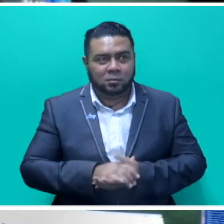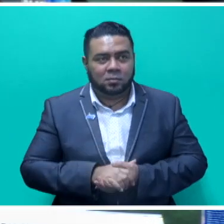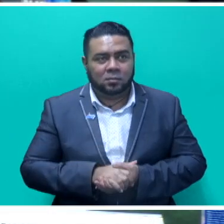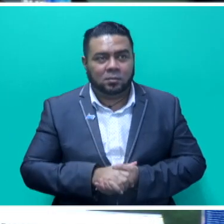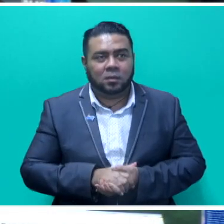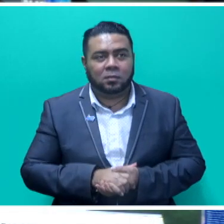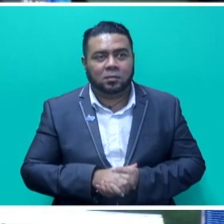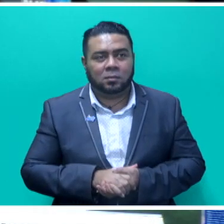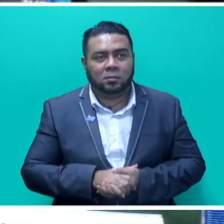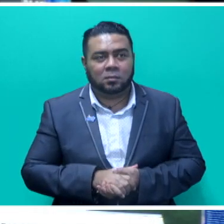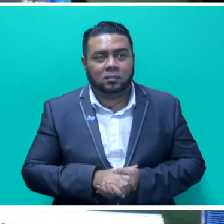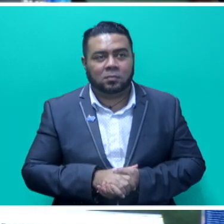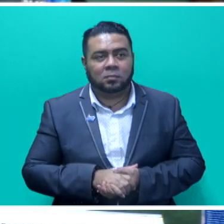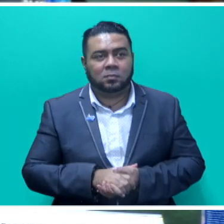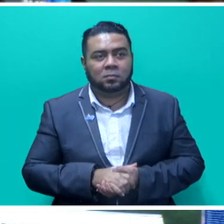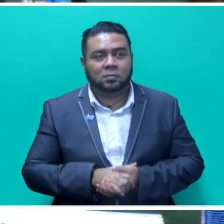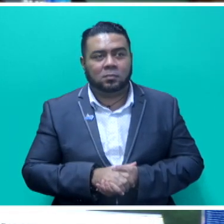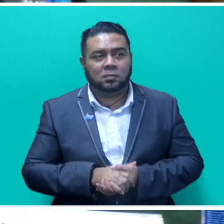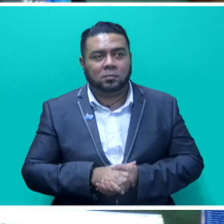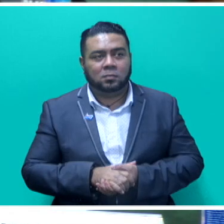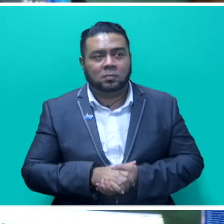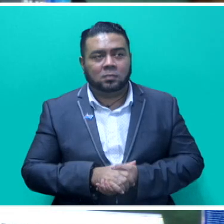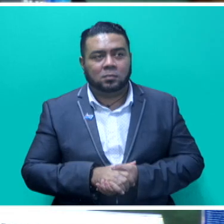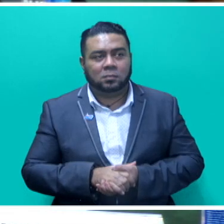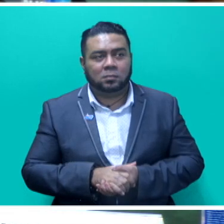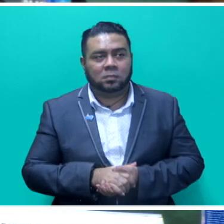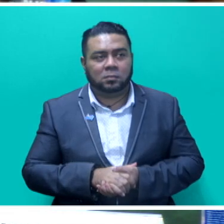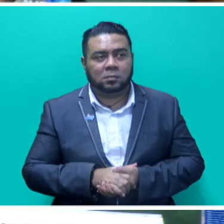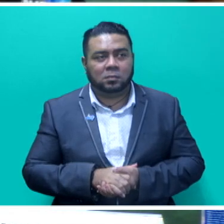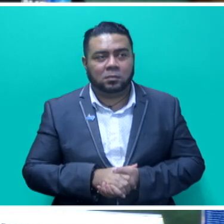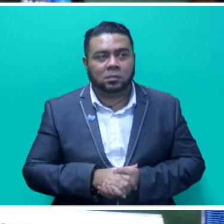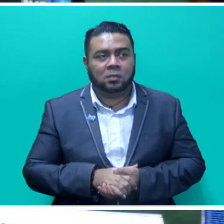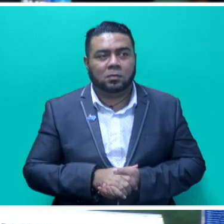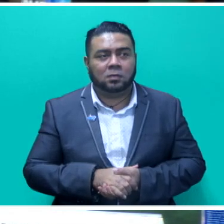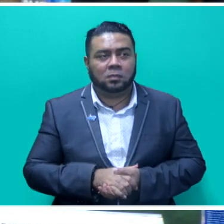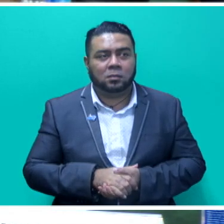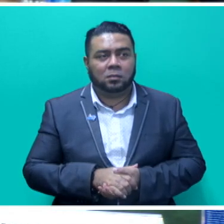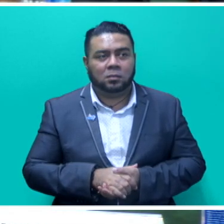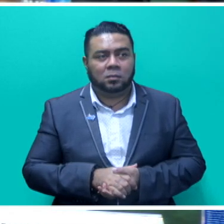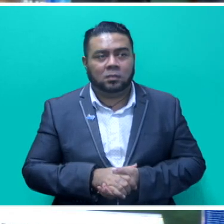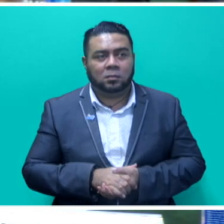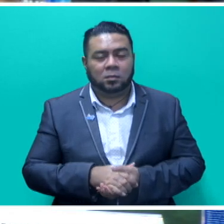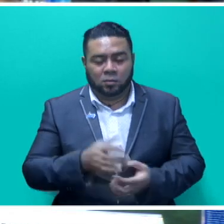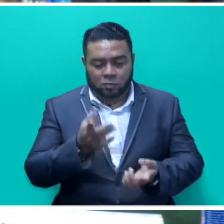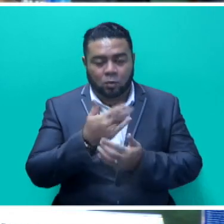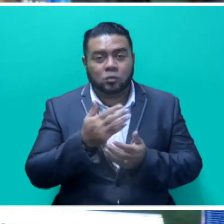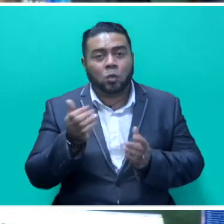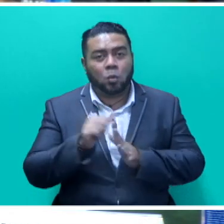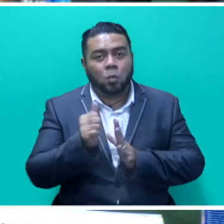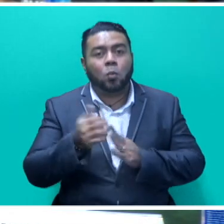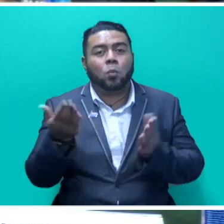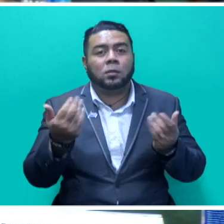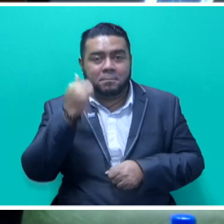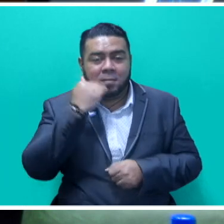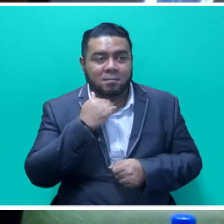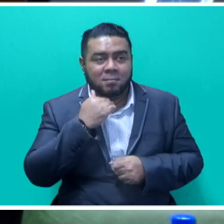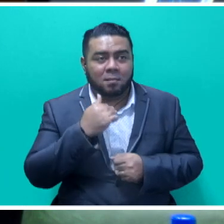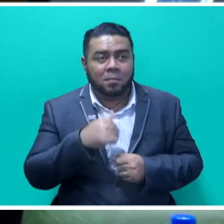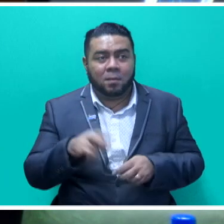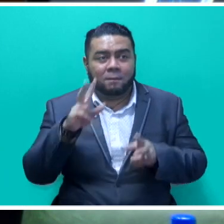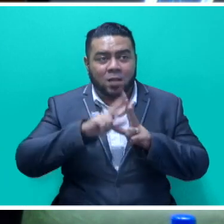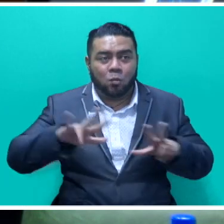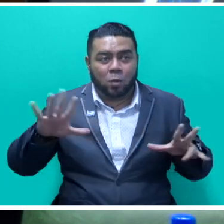सब संसद में आकर, और ख़ास करके हमारे फॉरेन अफेयर्स का जो मंत्री आया इंडिया से,